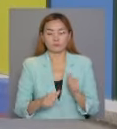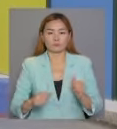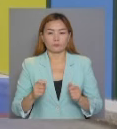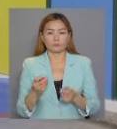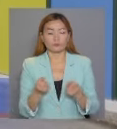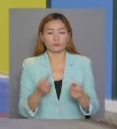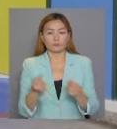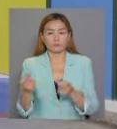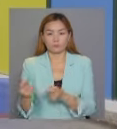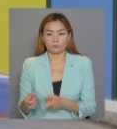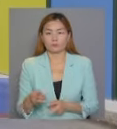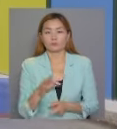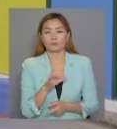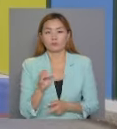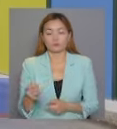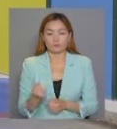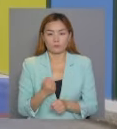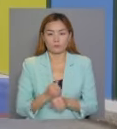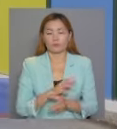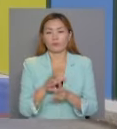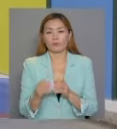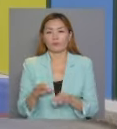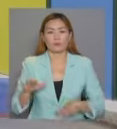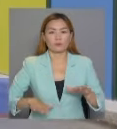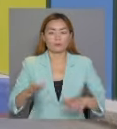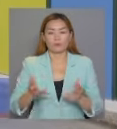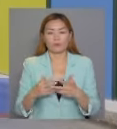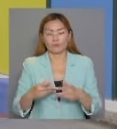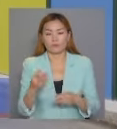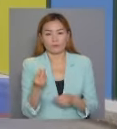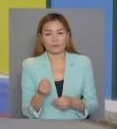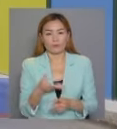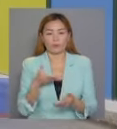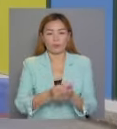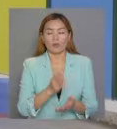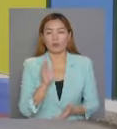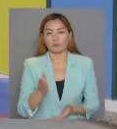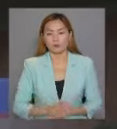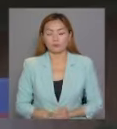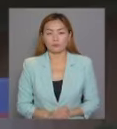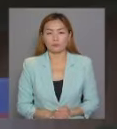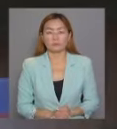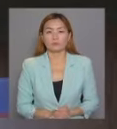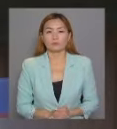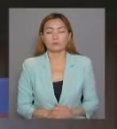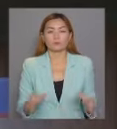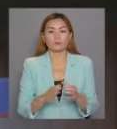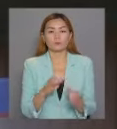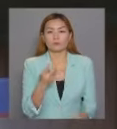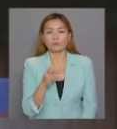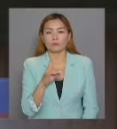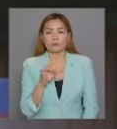сданный килограмм бумаги, мусора, бытовых отходов, он будет давать деньги. Волонтерская группа